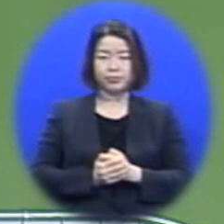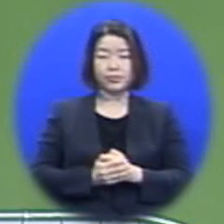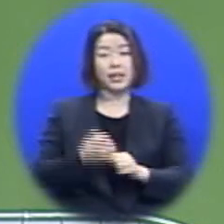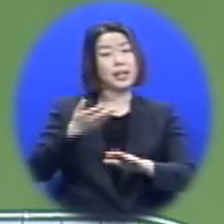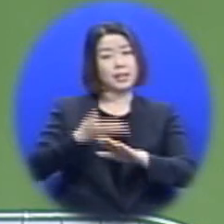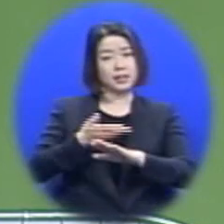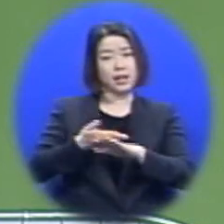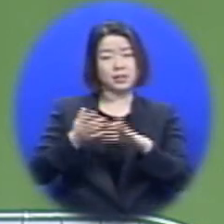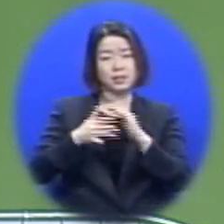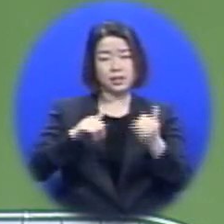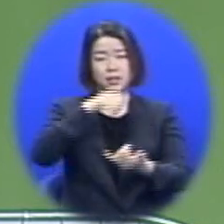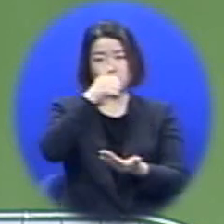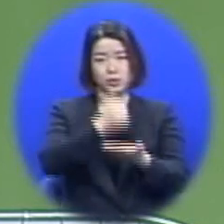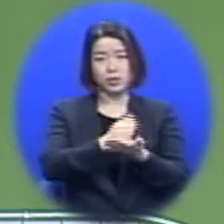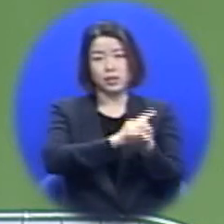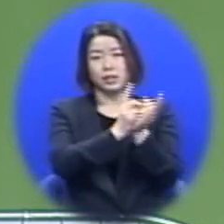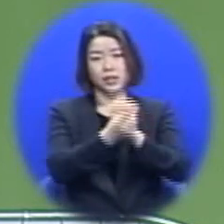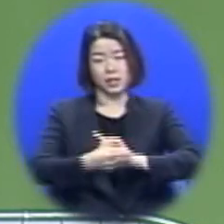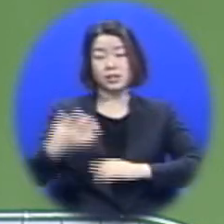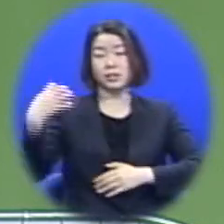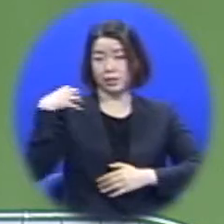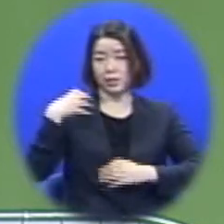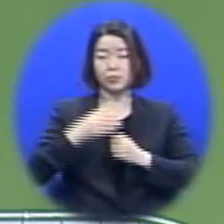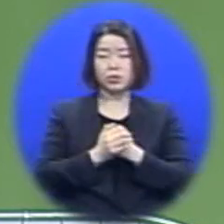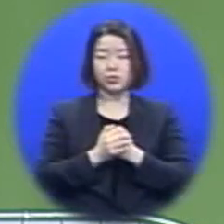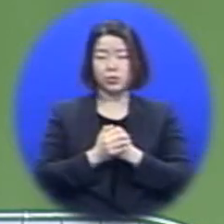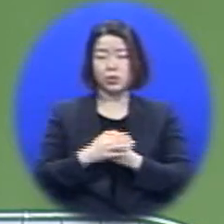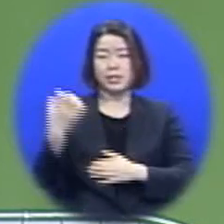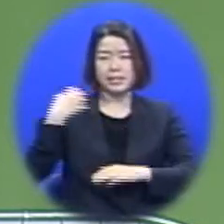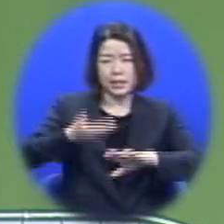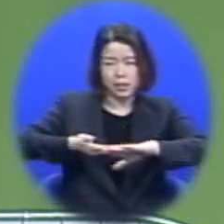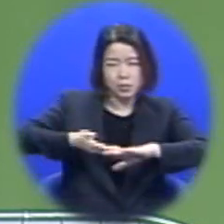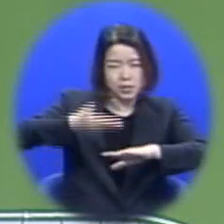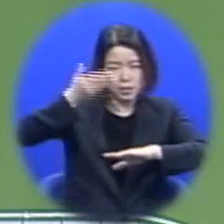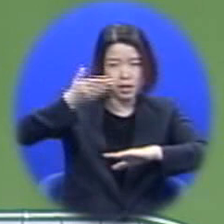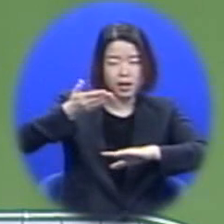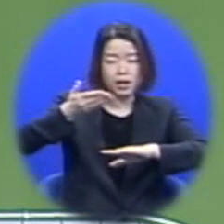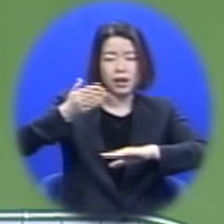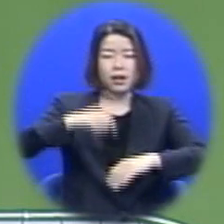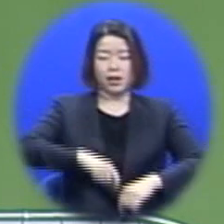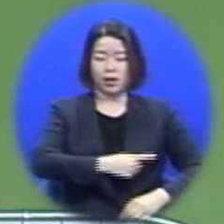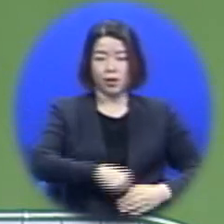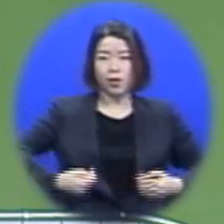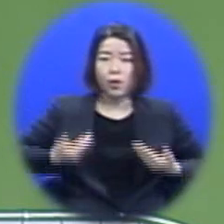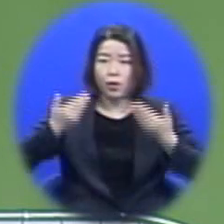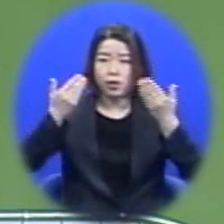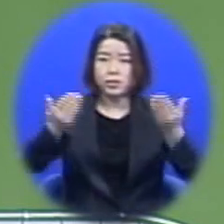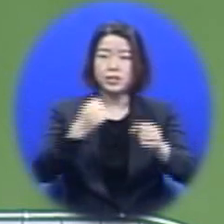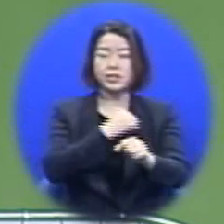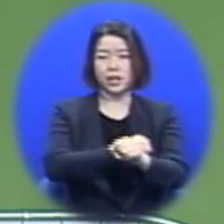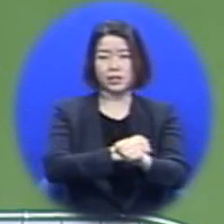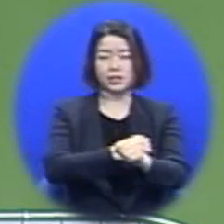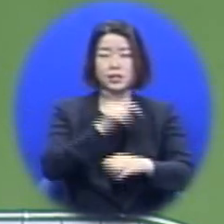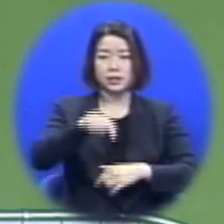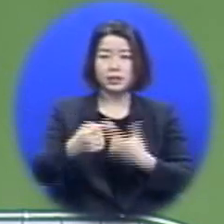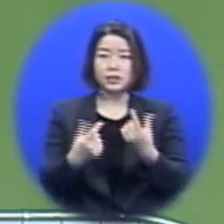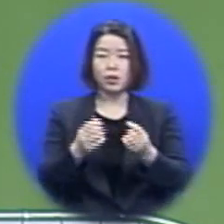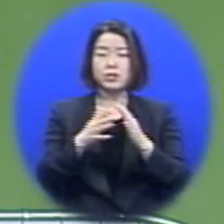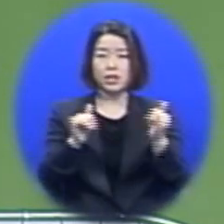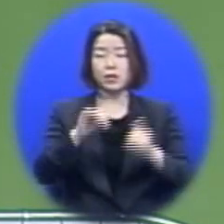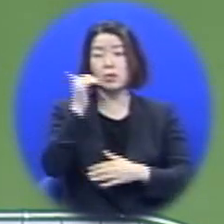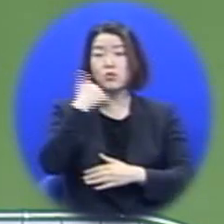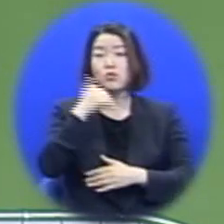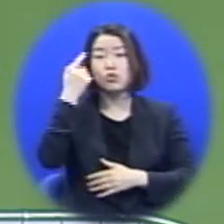다른 사람의 죄를 대신 지고 책임 이상의 헌신을 하는 그런 사람이